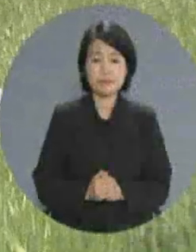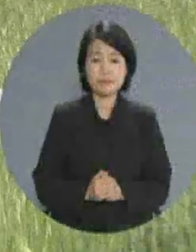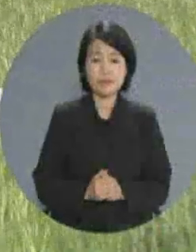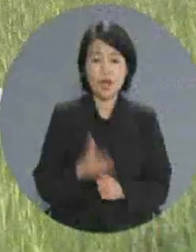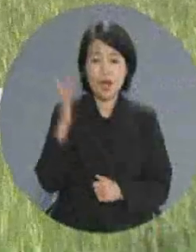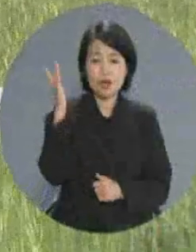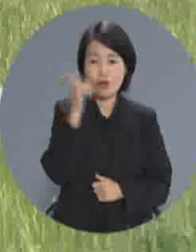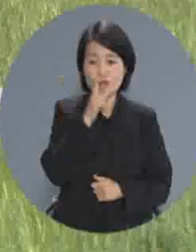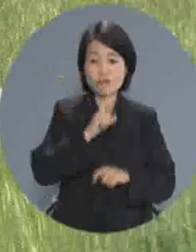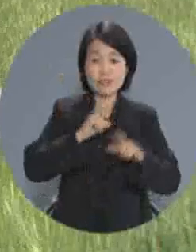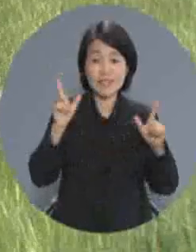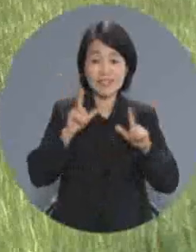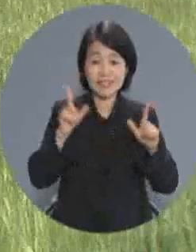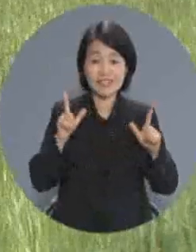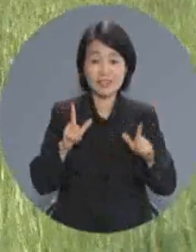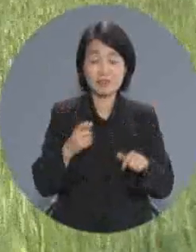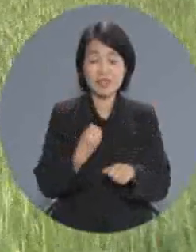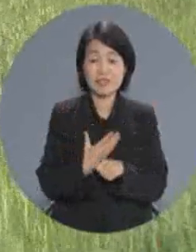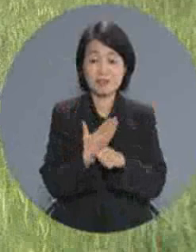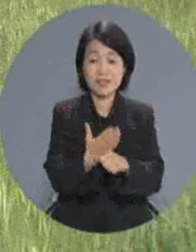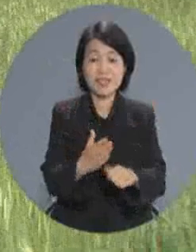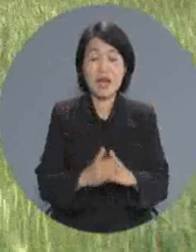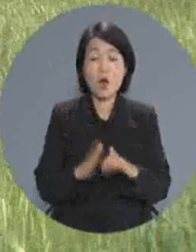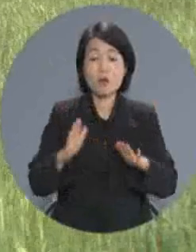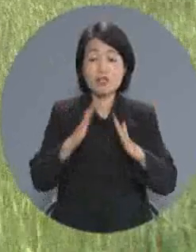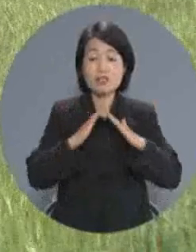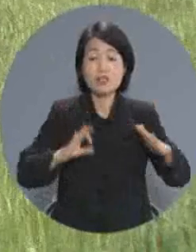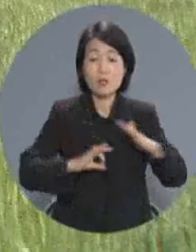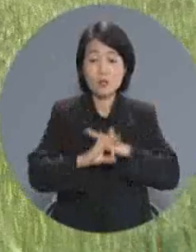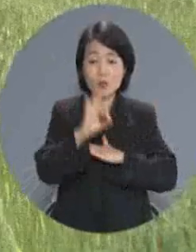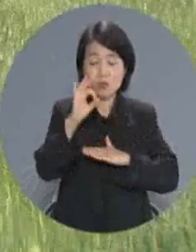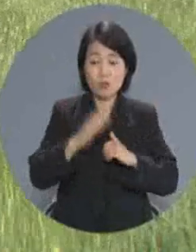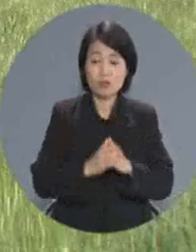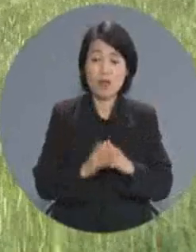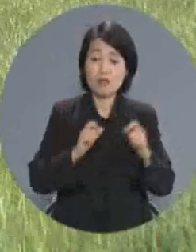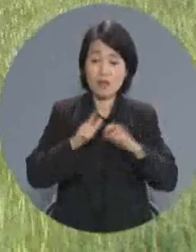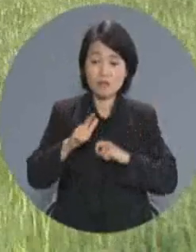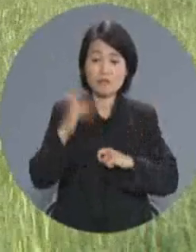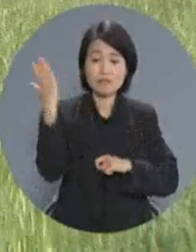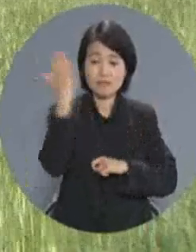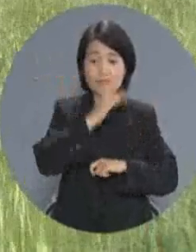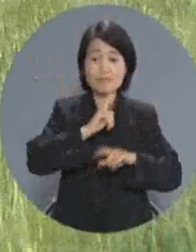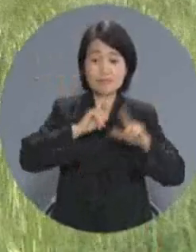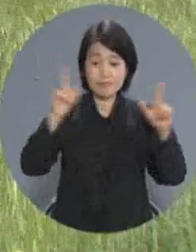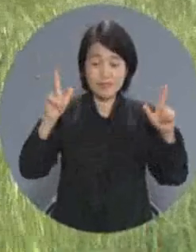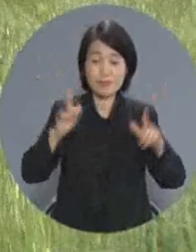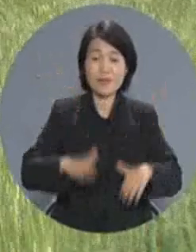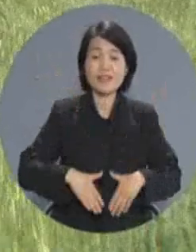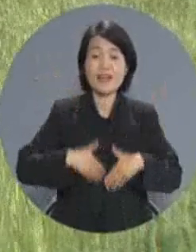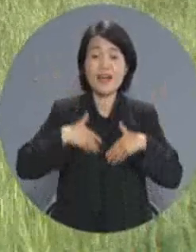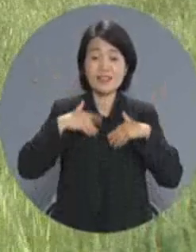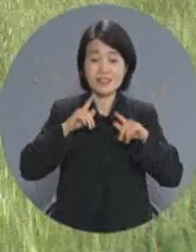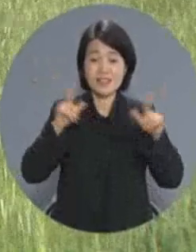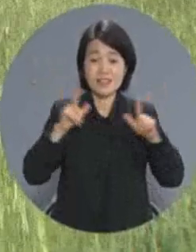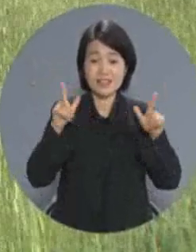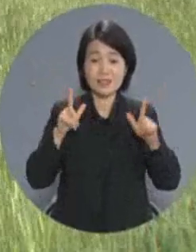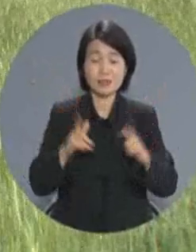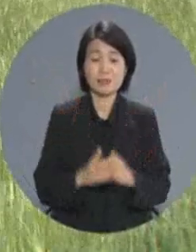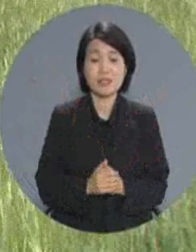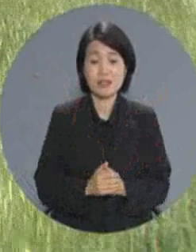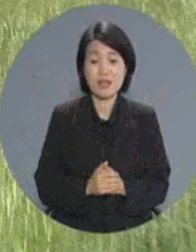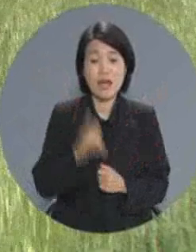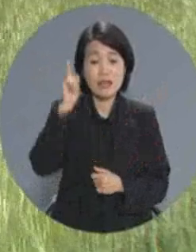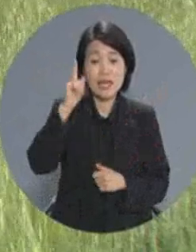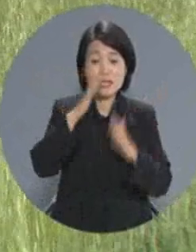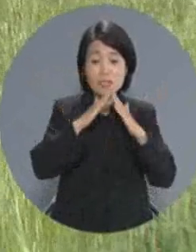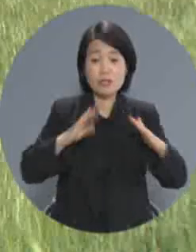여수 MBC AI 내일의 날씨입니다. 오늘 전남 동부권은 대체로 맑은 가운데 포근한 봄 날씨가 이어졌습니다.